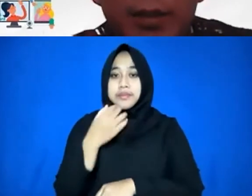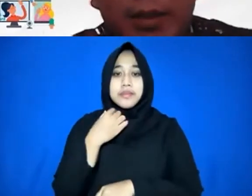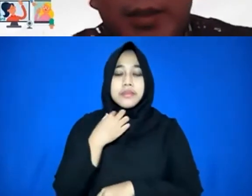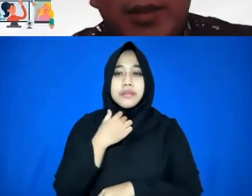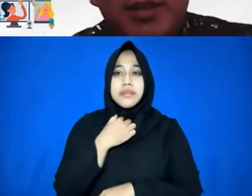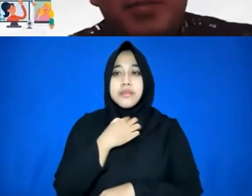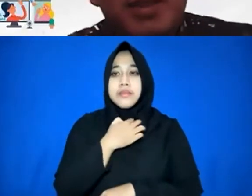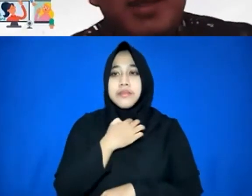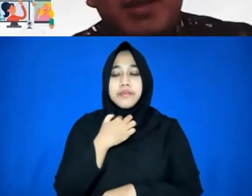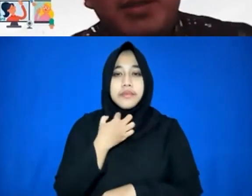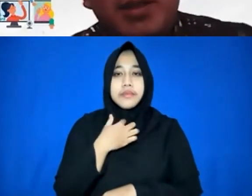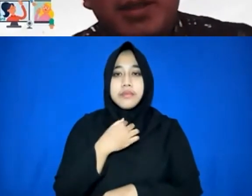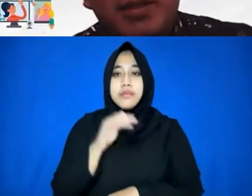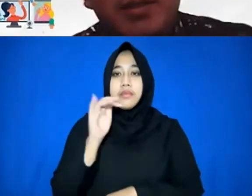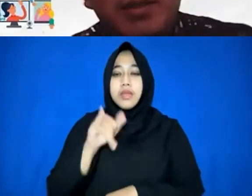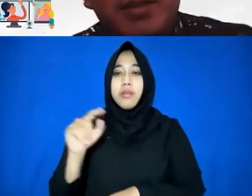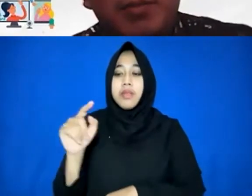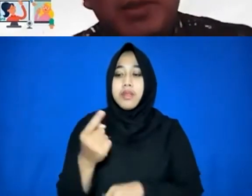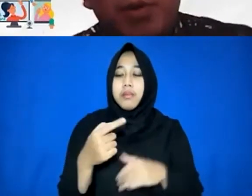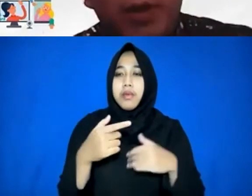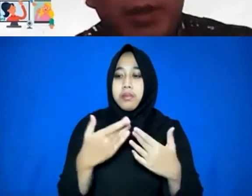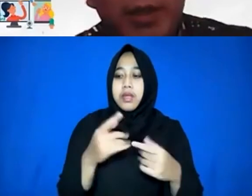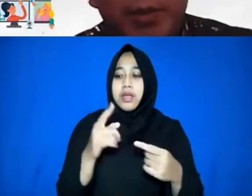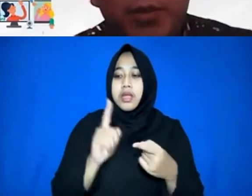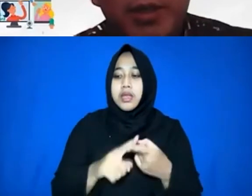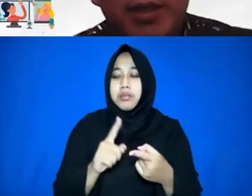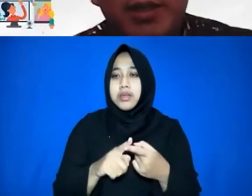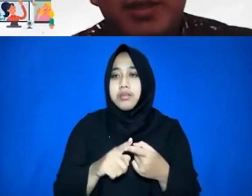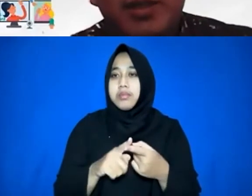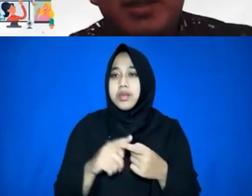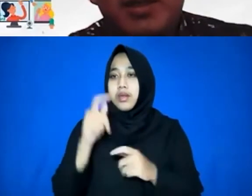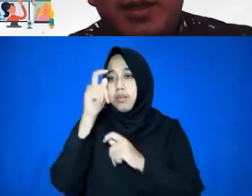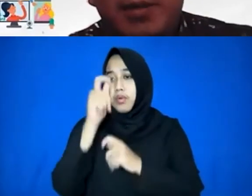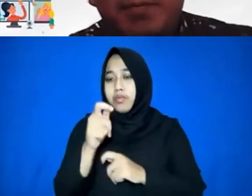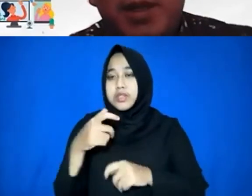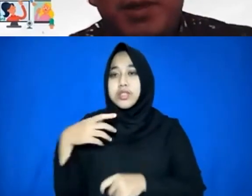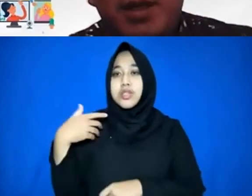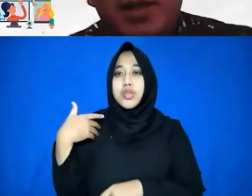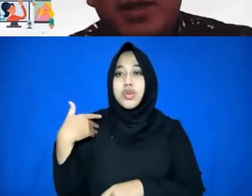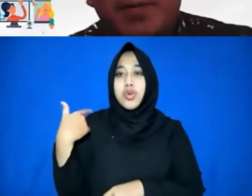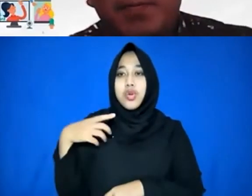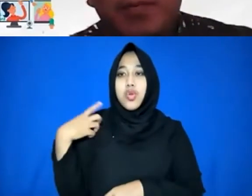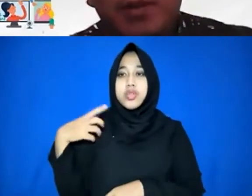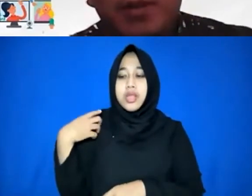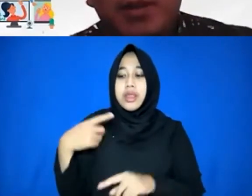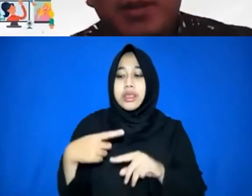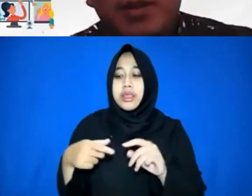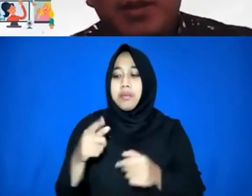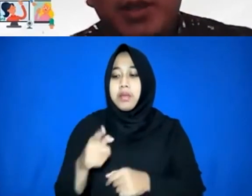Ya, yang pertama dengan teman seprofesi ya, teman dosen. Tapi karena